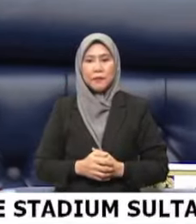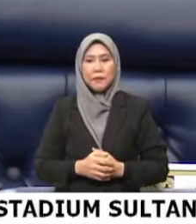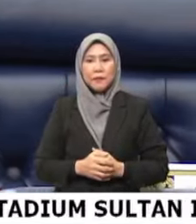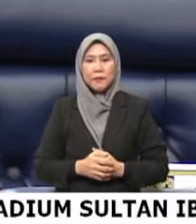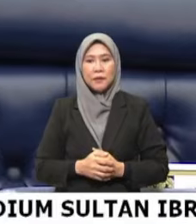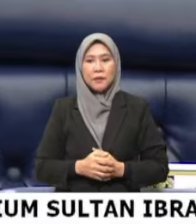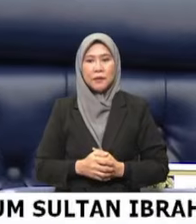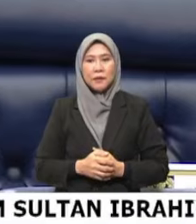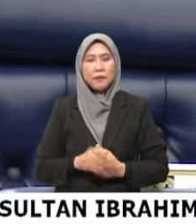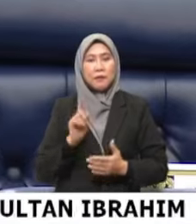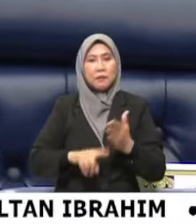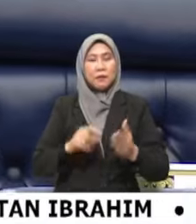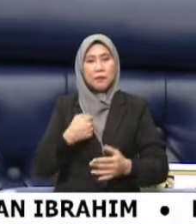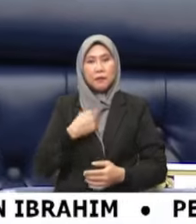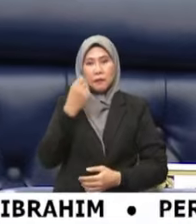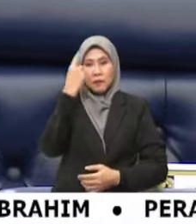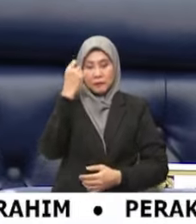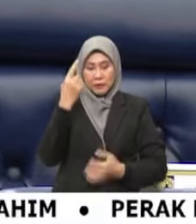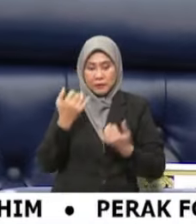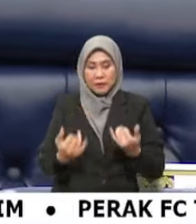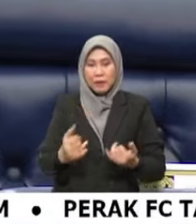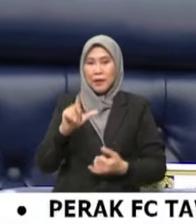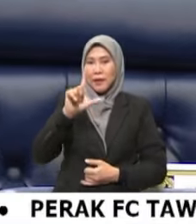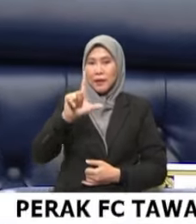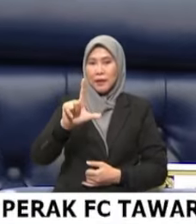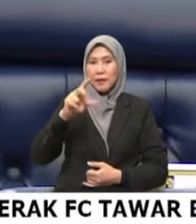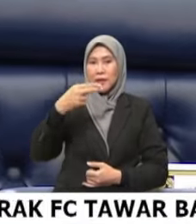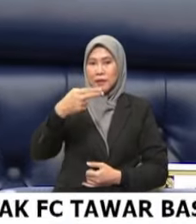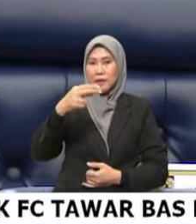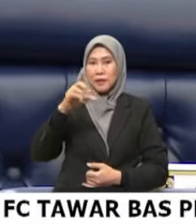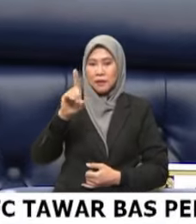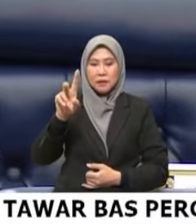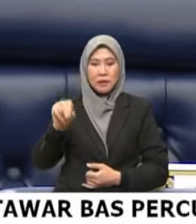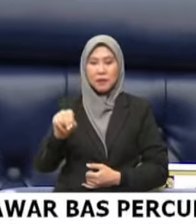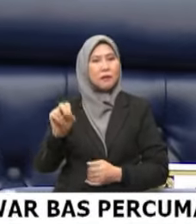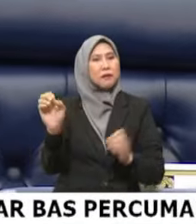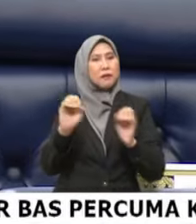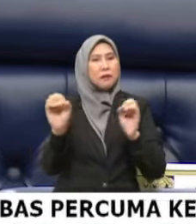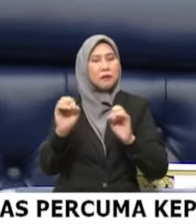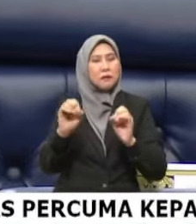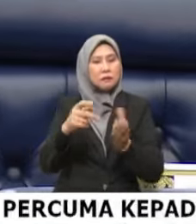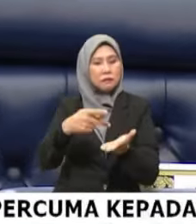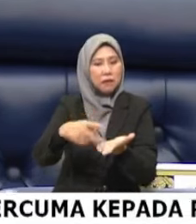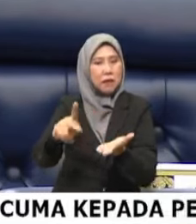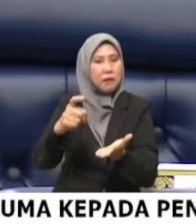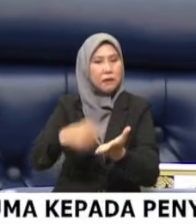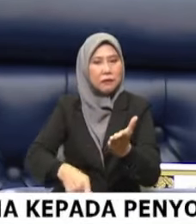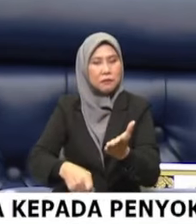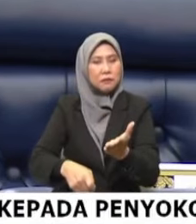dan saya difahamkan jawapan. Lembaga Hasil Dalam Negara tidak mengenakan cukai kepada